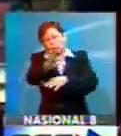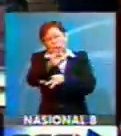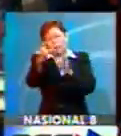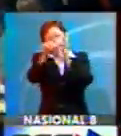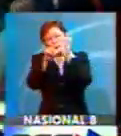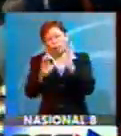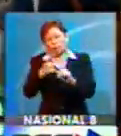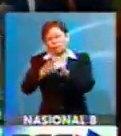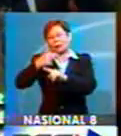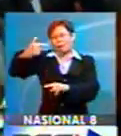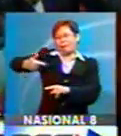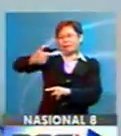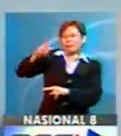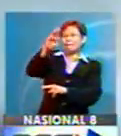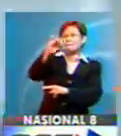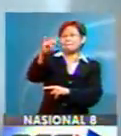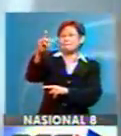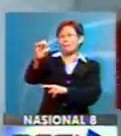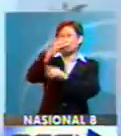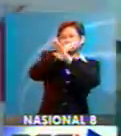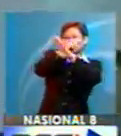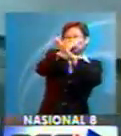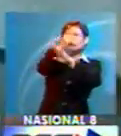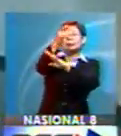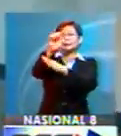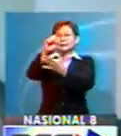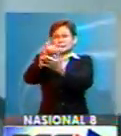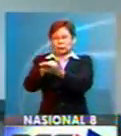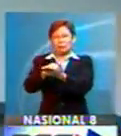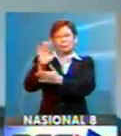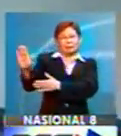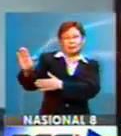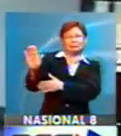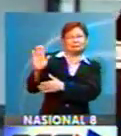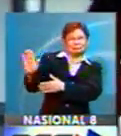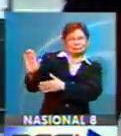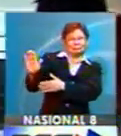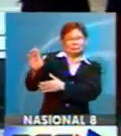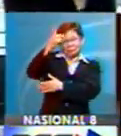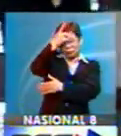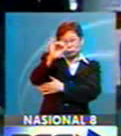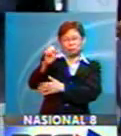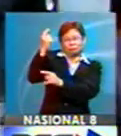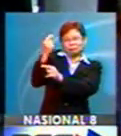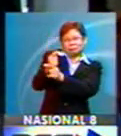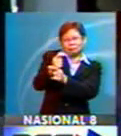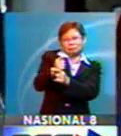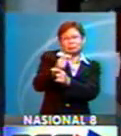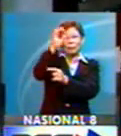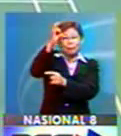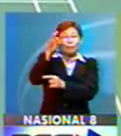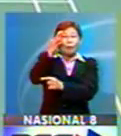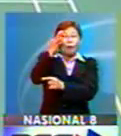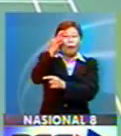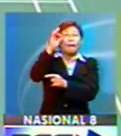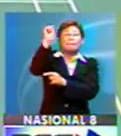peguam dari London, Mike Morgan, untuk pembelaan kes berkenaan. Nasib pemain nombor satu dunia itu akan ditentukan oleh Persekutuan